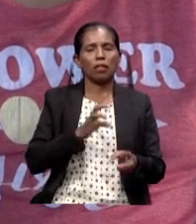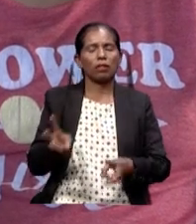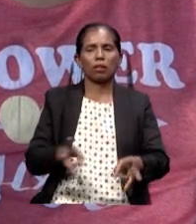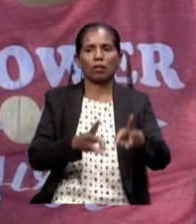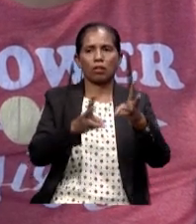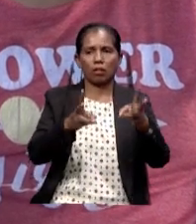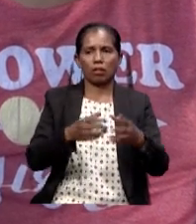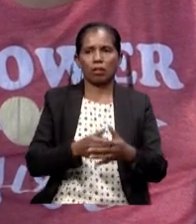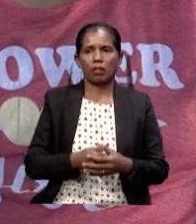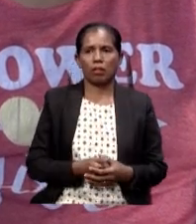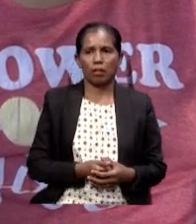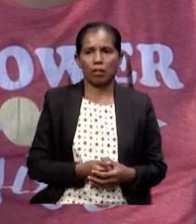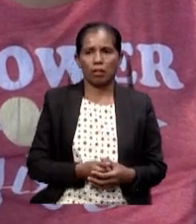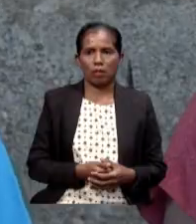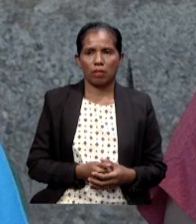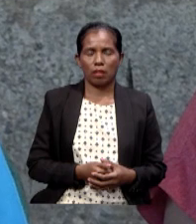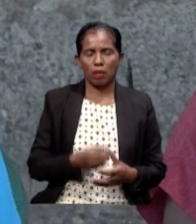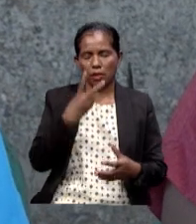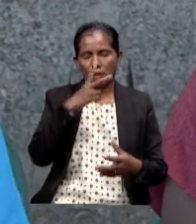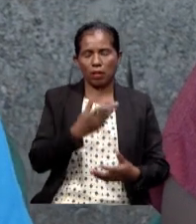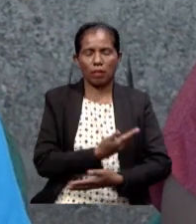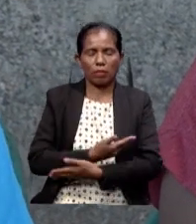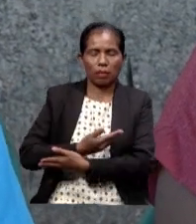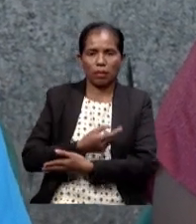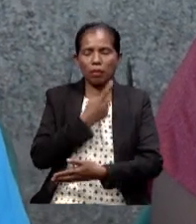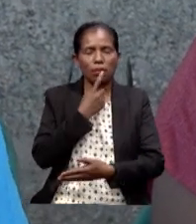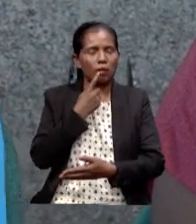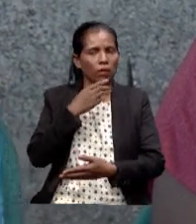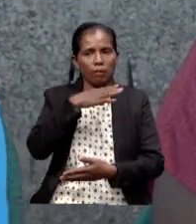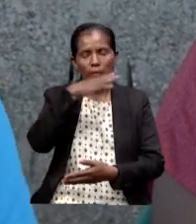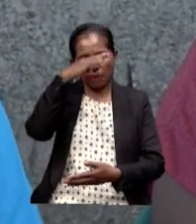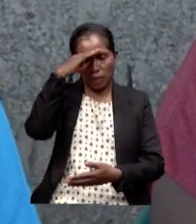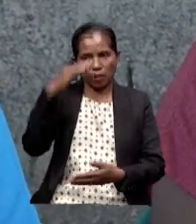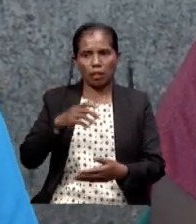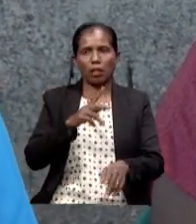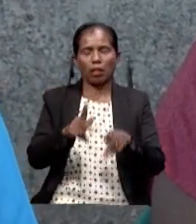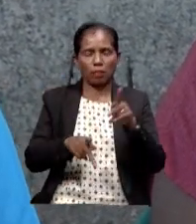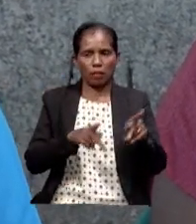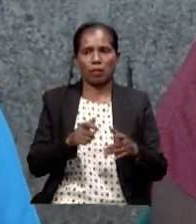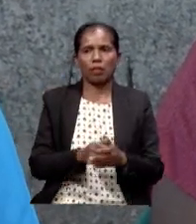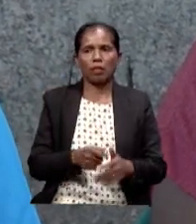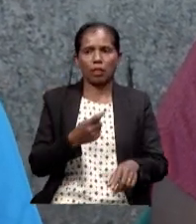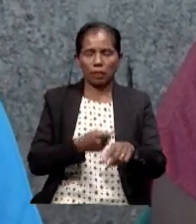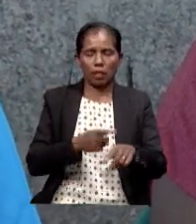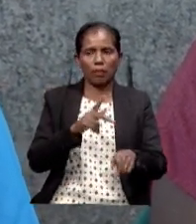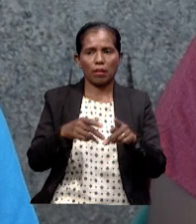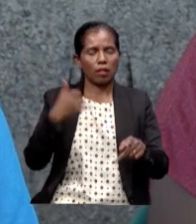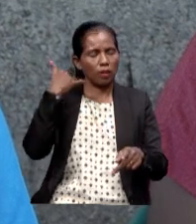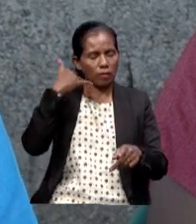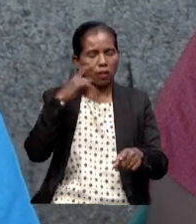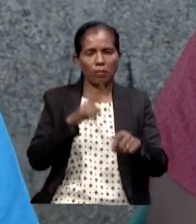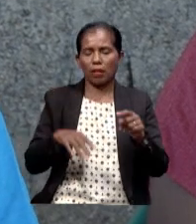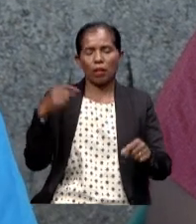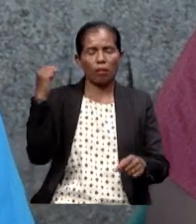hei ne labar kan saya ibun metan tiang. Label hal tang sana laus bahau det ema ini komunitas di barat. Hansa tempur rumah ema telepon ni label bosok ema